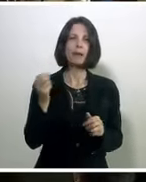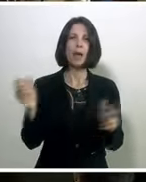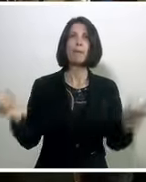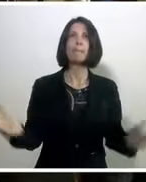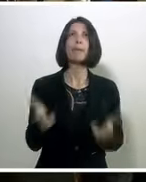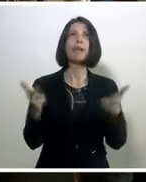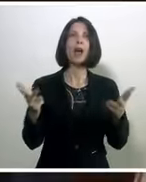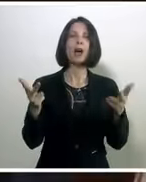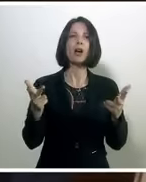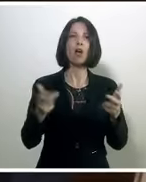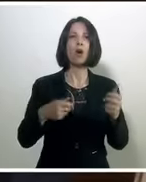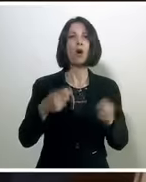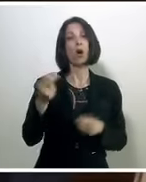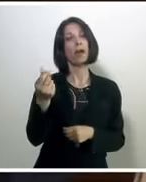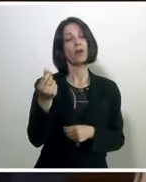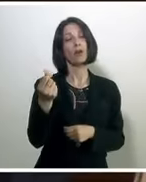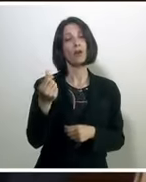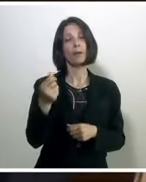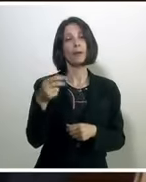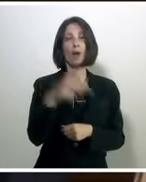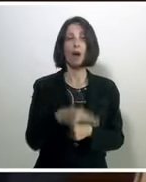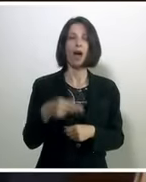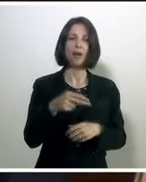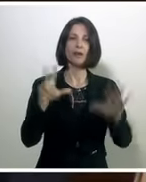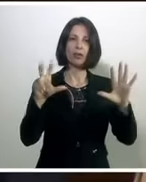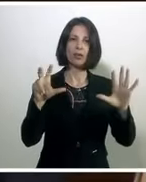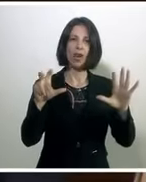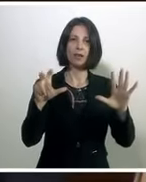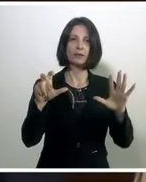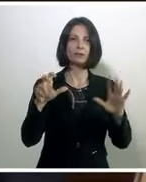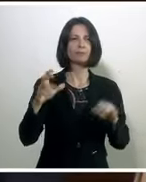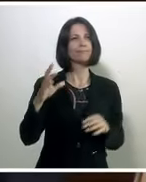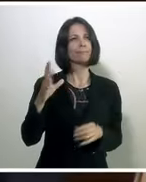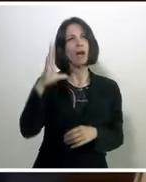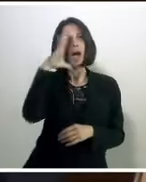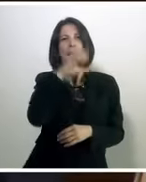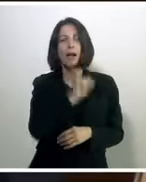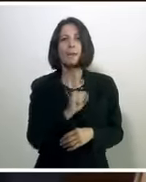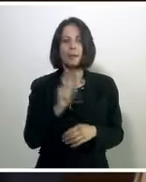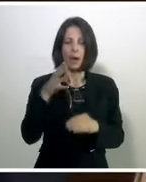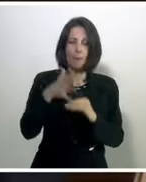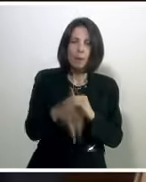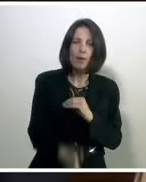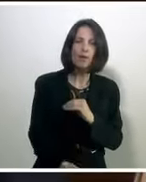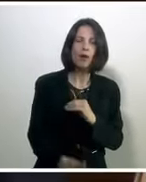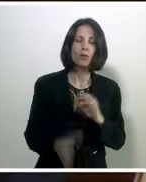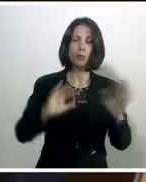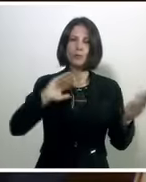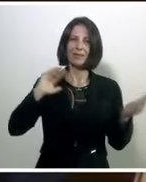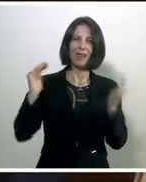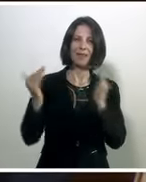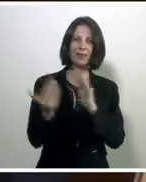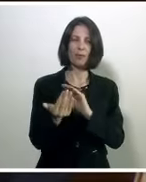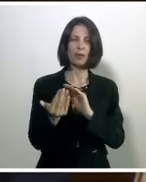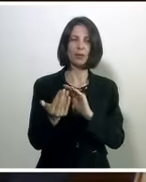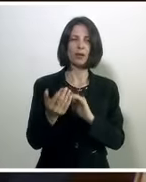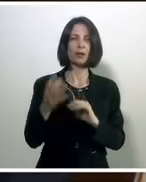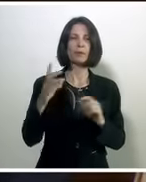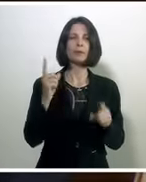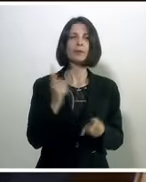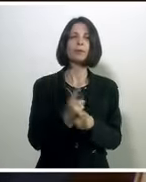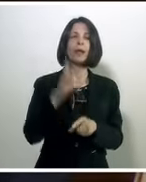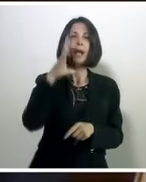80 per comprendere a fondo questa trasformazione dovremmo Dunque Prima di tutto prendere in considerazione L'evoluzione del